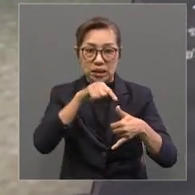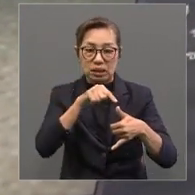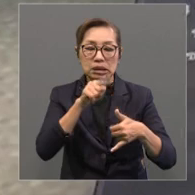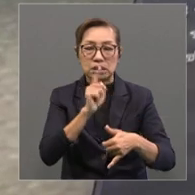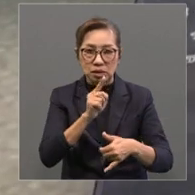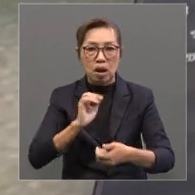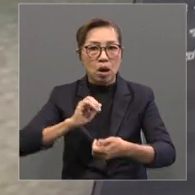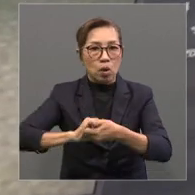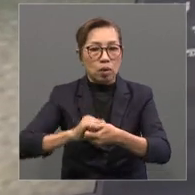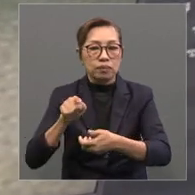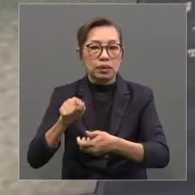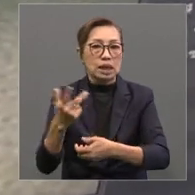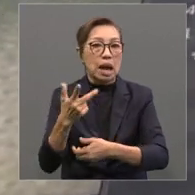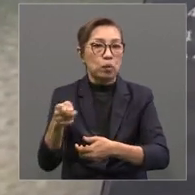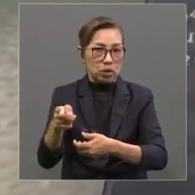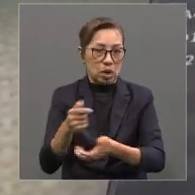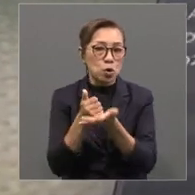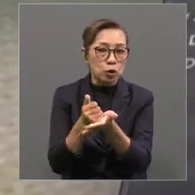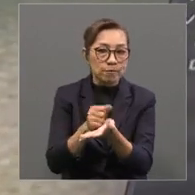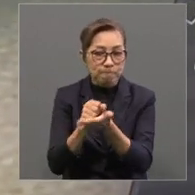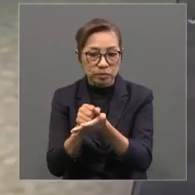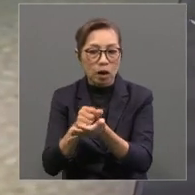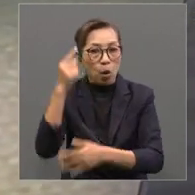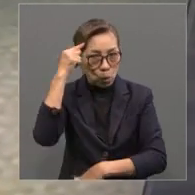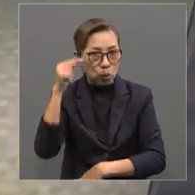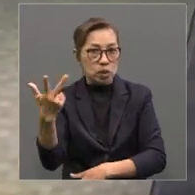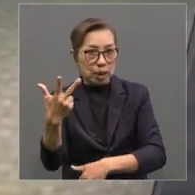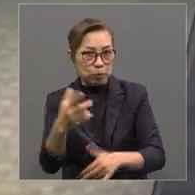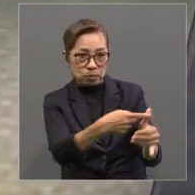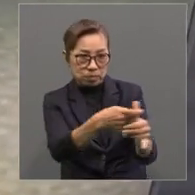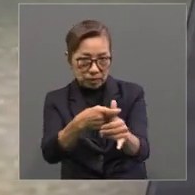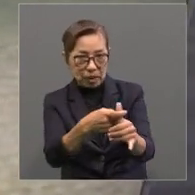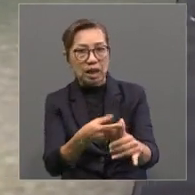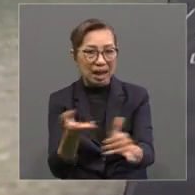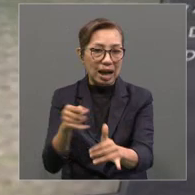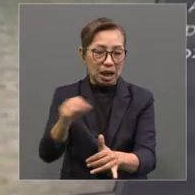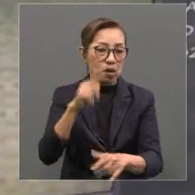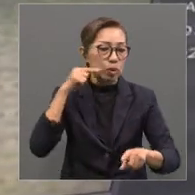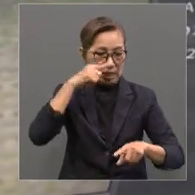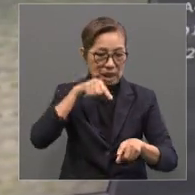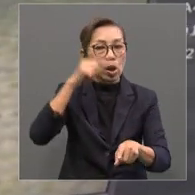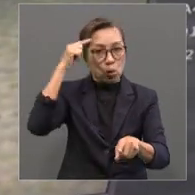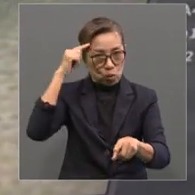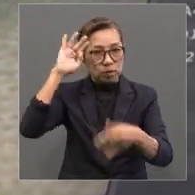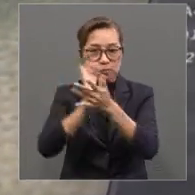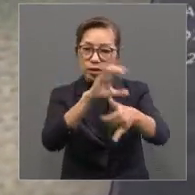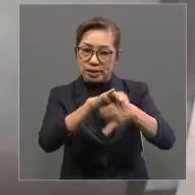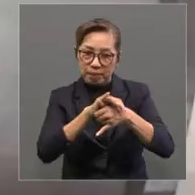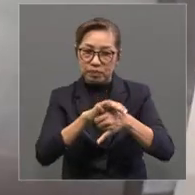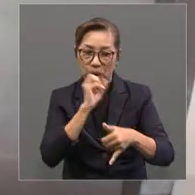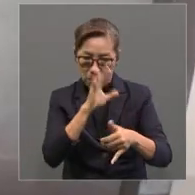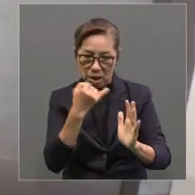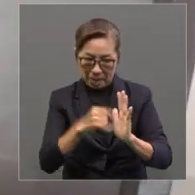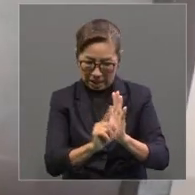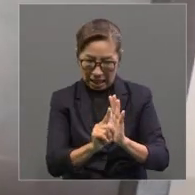ไปมีส่วนเกี่ยวข้องช่วยเหลืออำนวยความสะดวกรู้เห็นการก่อเหตุทั้งหมดและเจ้าหน้าที่ก็ได้มีการแจ้งข้อกล่าวหาแล้วส่วน